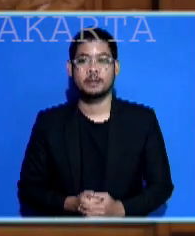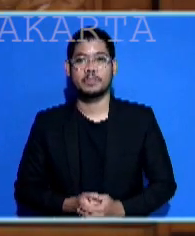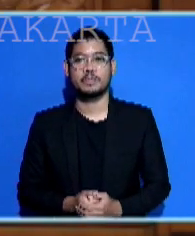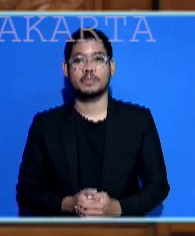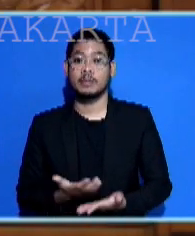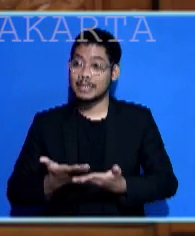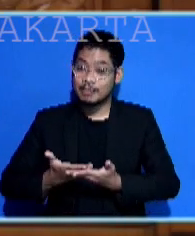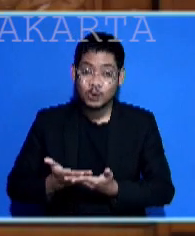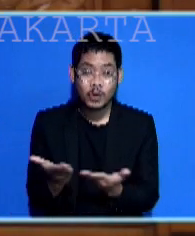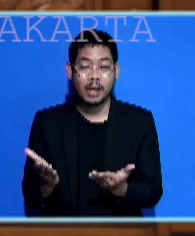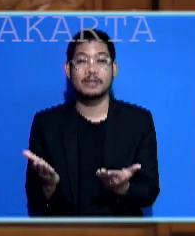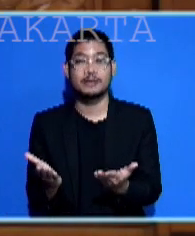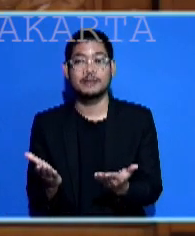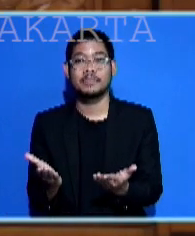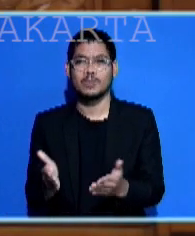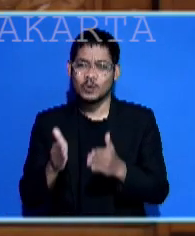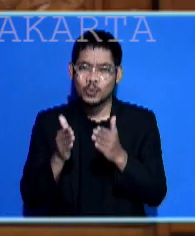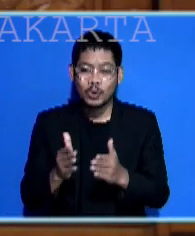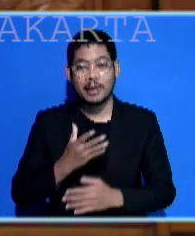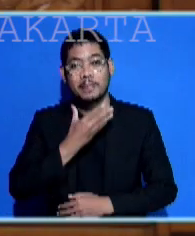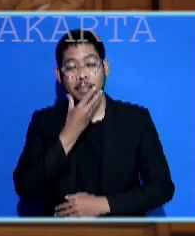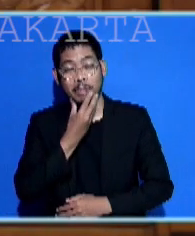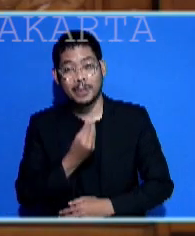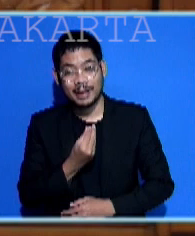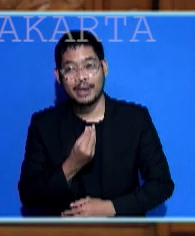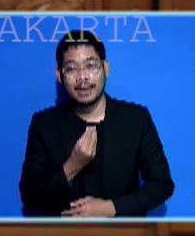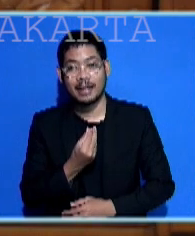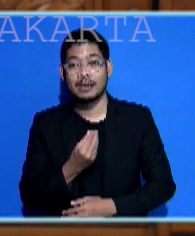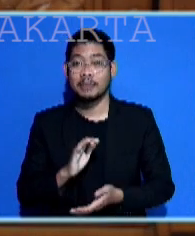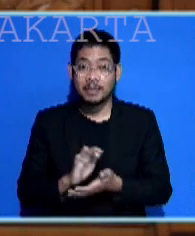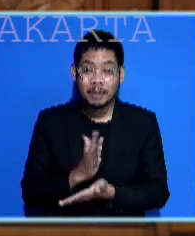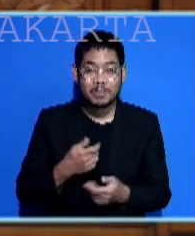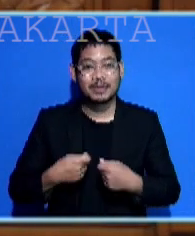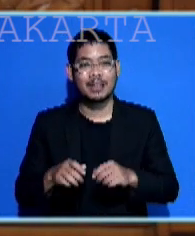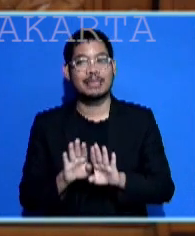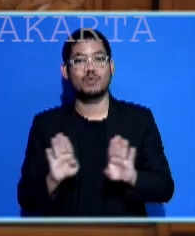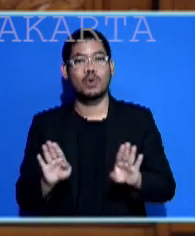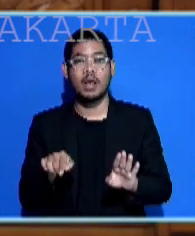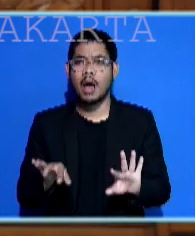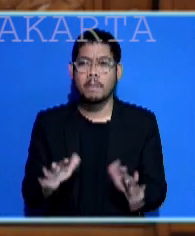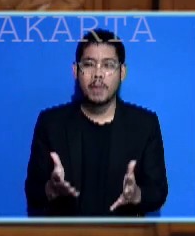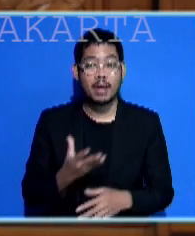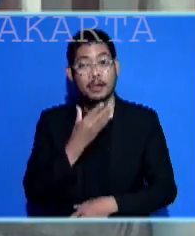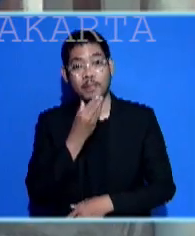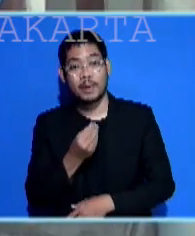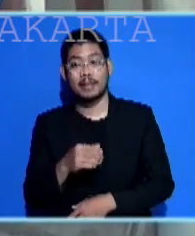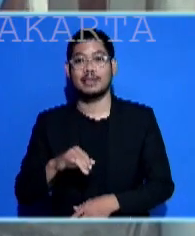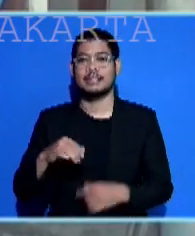pamirs salunggal jinis mend ingkang gadah kalodangan Peken ingang sagg men mend jaandu